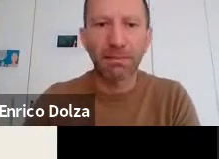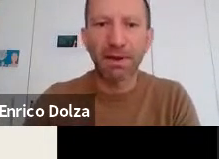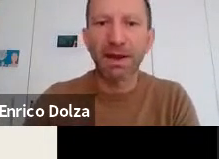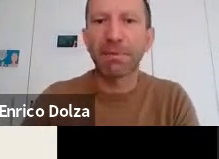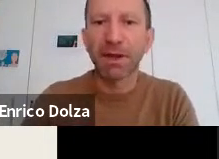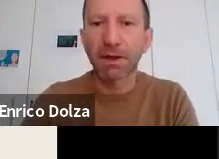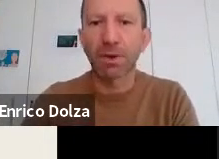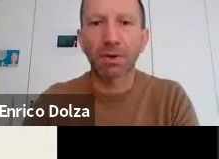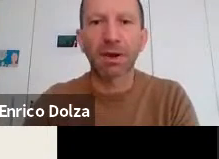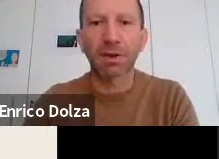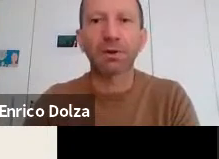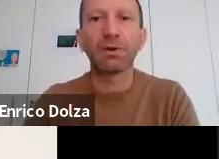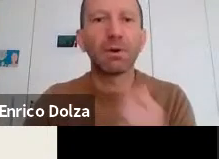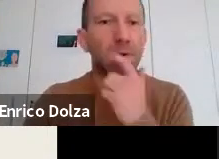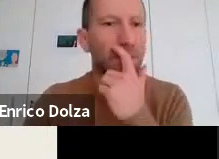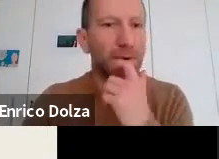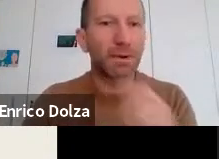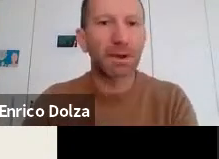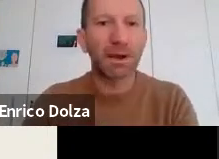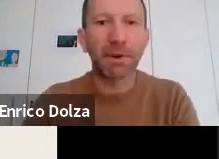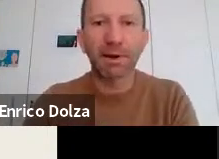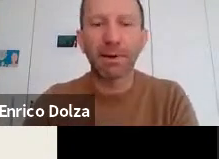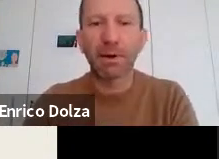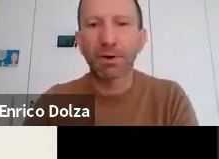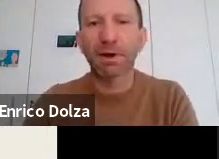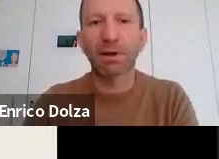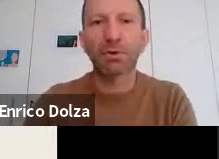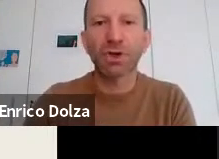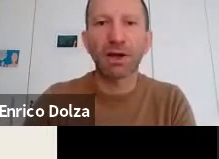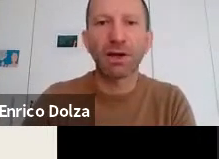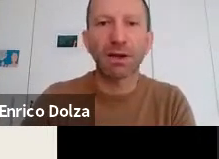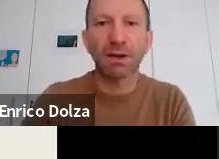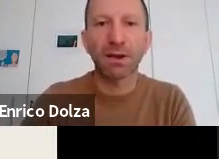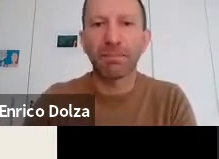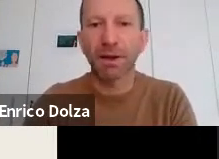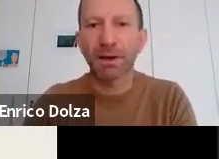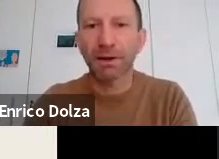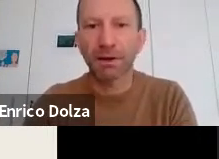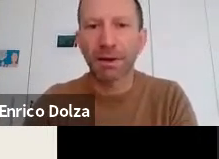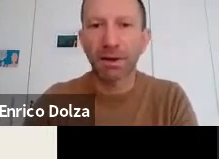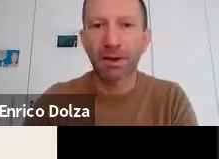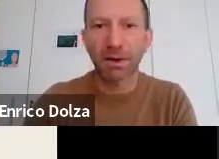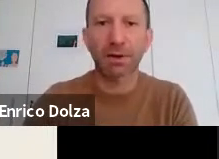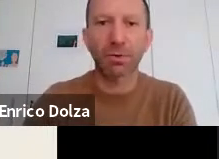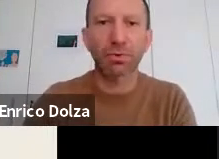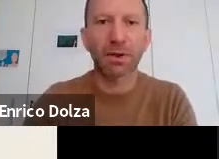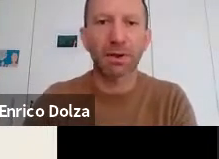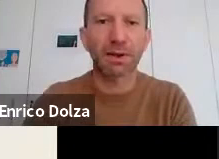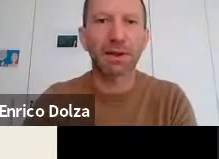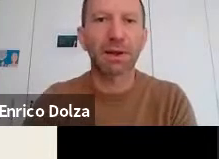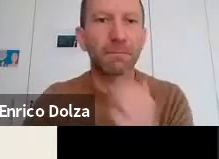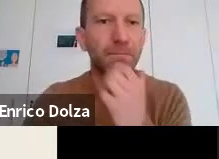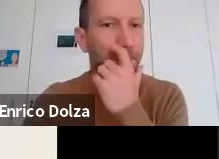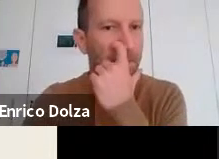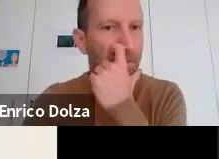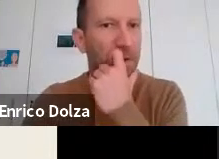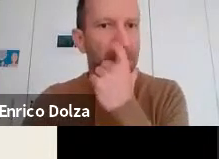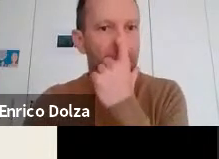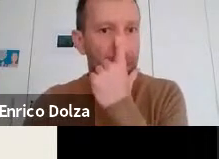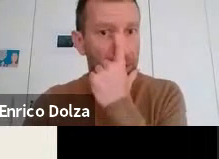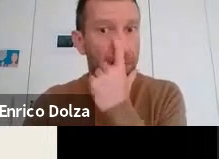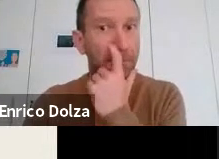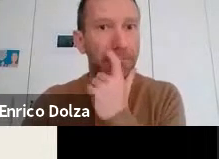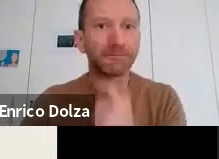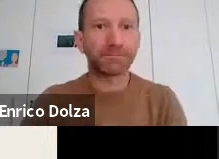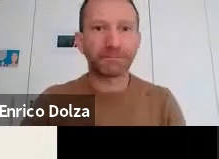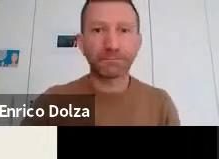che cosa esattamente capite di questo testo, sia per le parole che sono scelte, sia per la struttura sintattica.